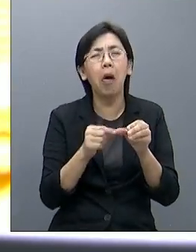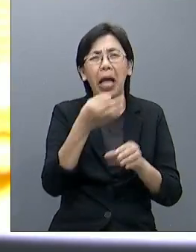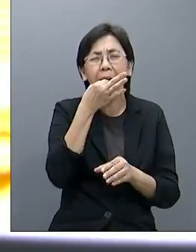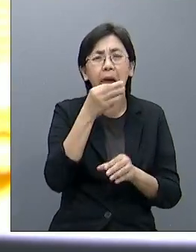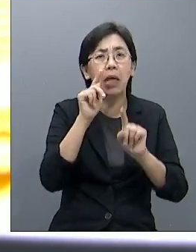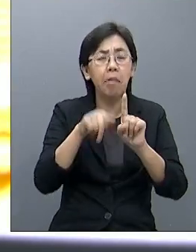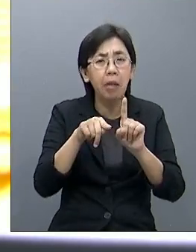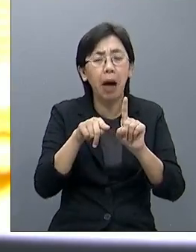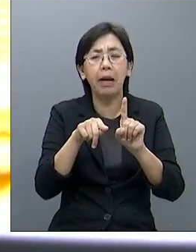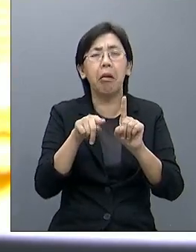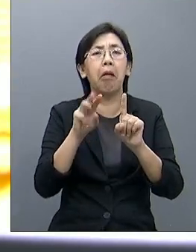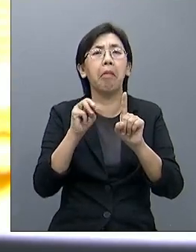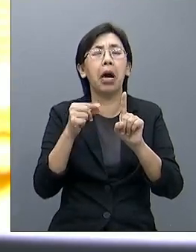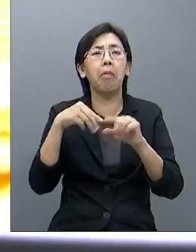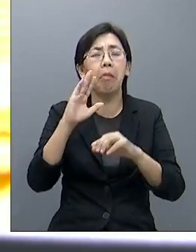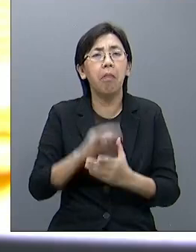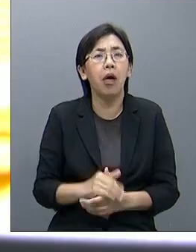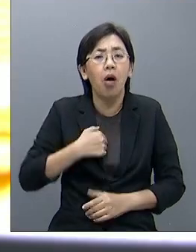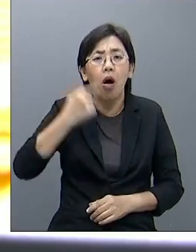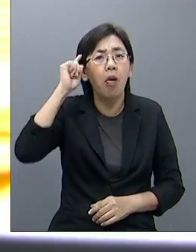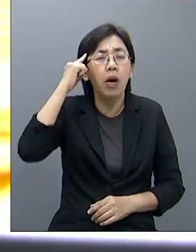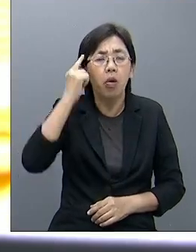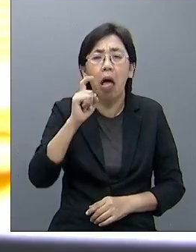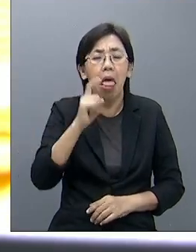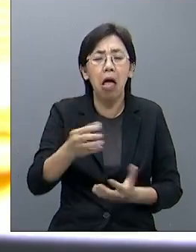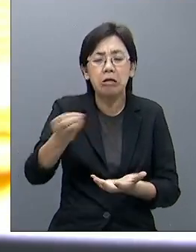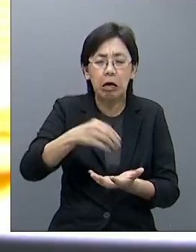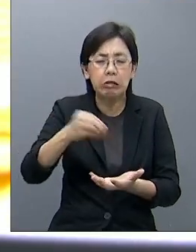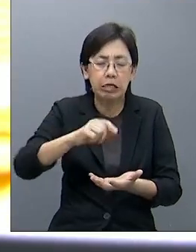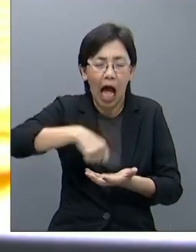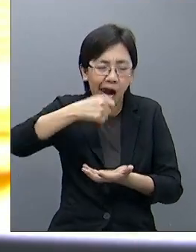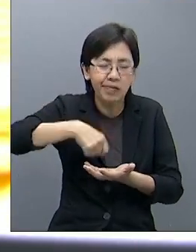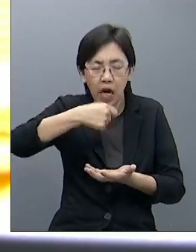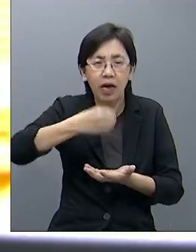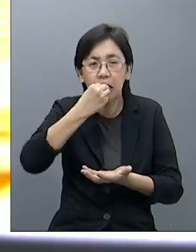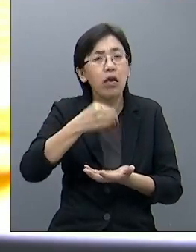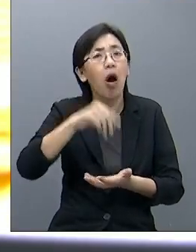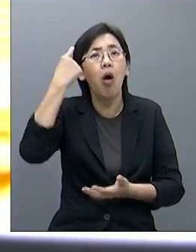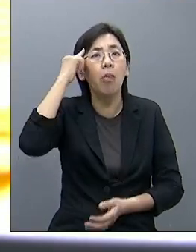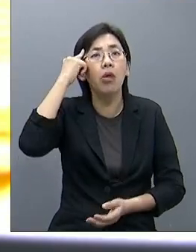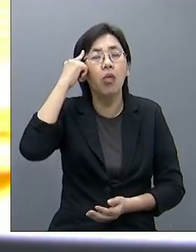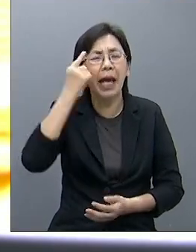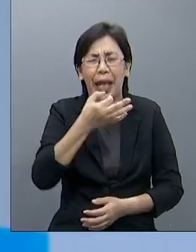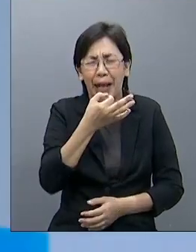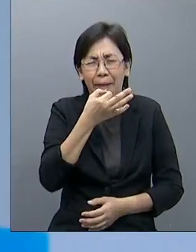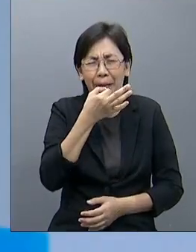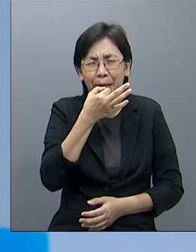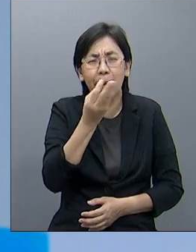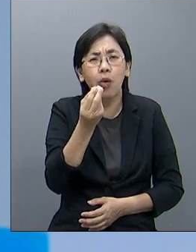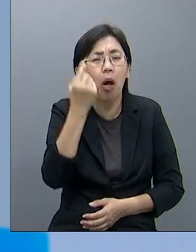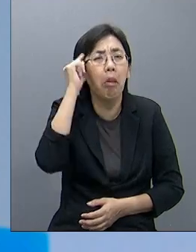้ำบริโธกรร